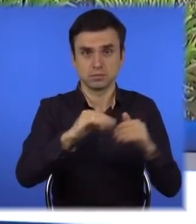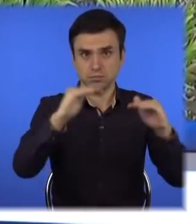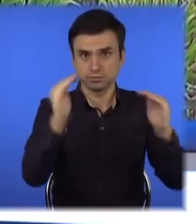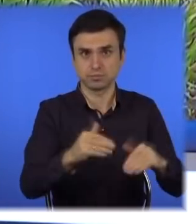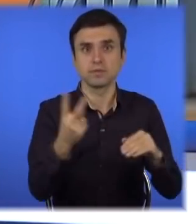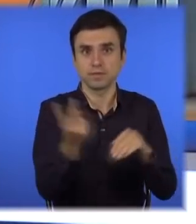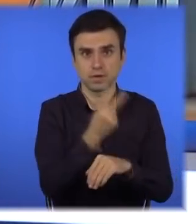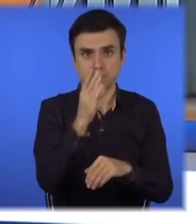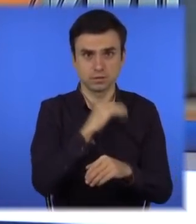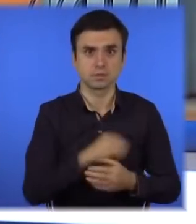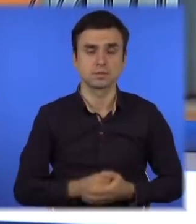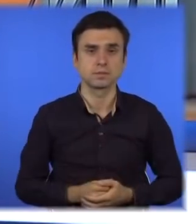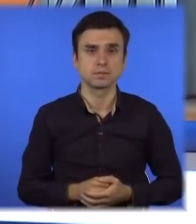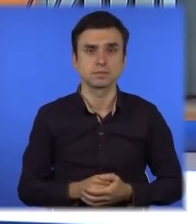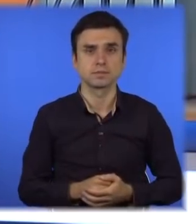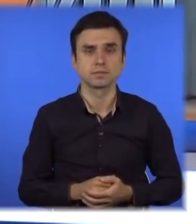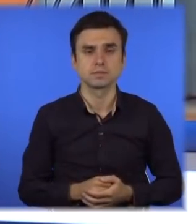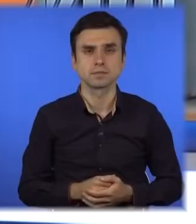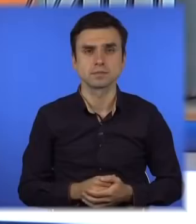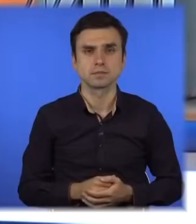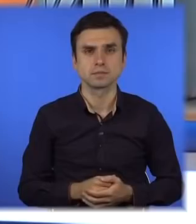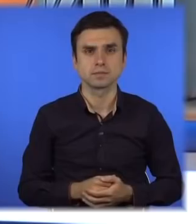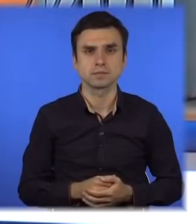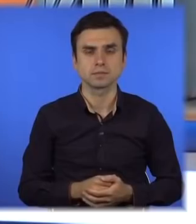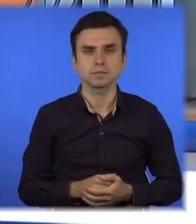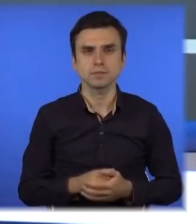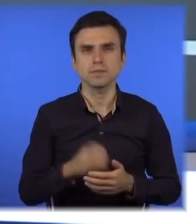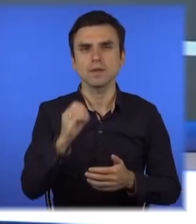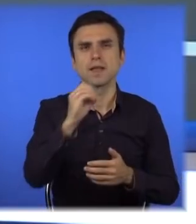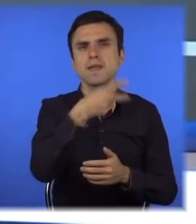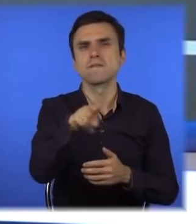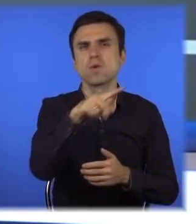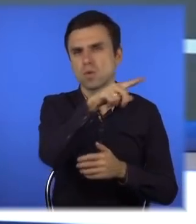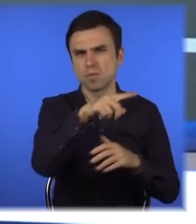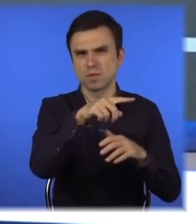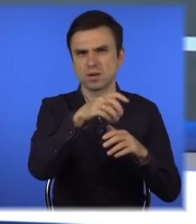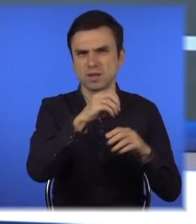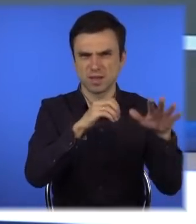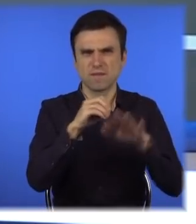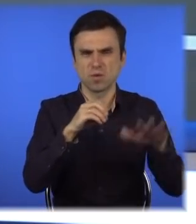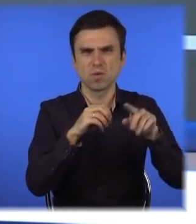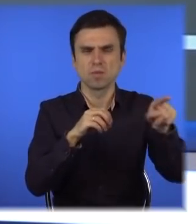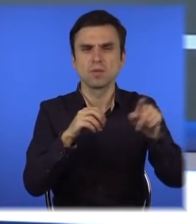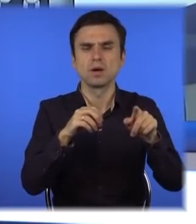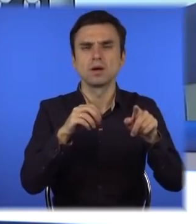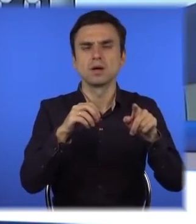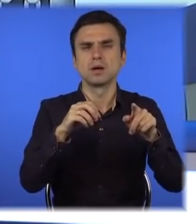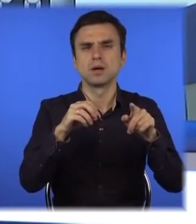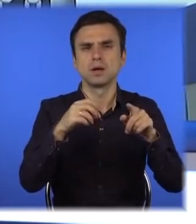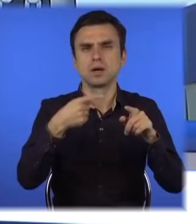28. Як зазначають експерти, за останні півроку нафта подорожчала на третину. Якщо навесні барель нафти